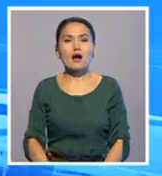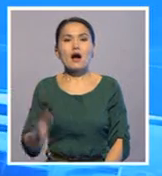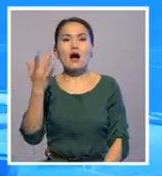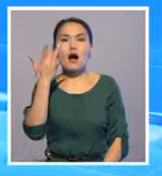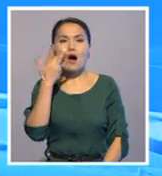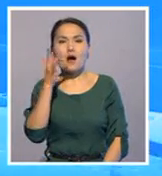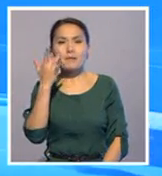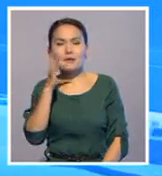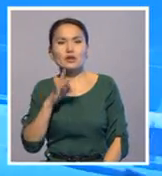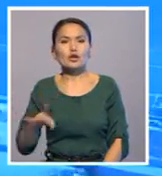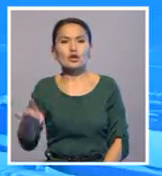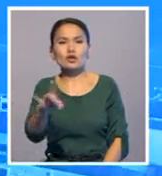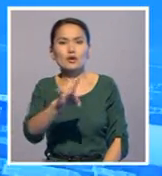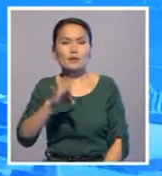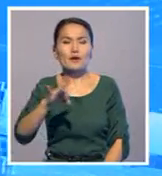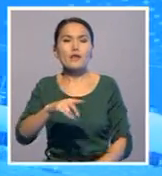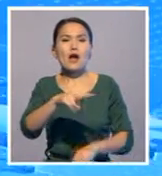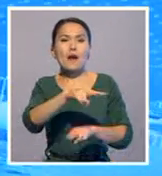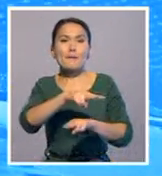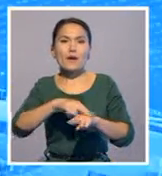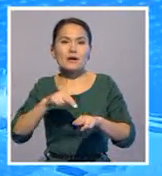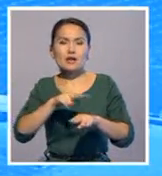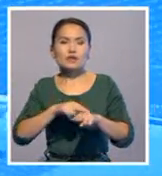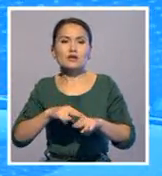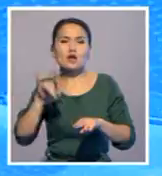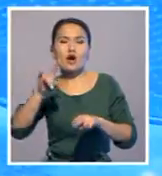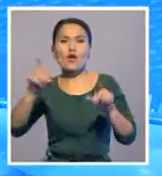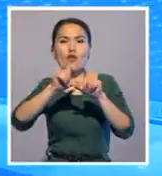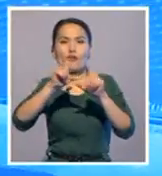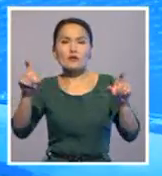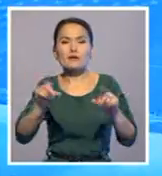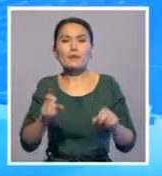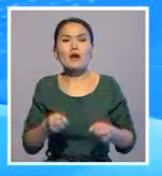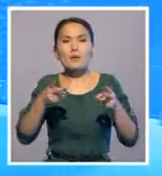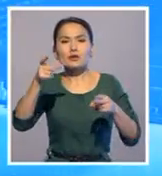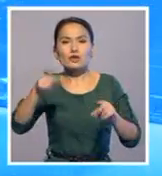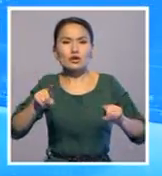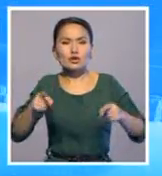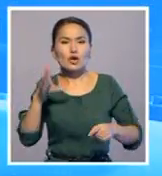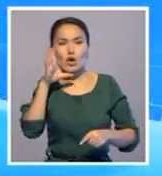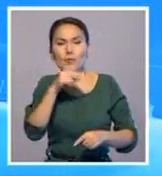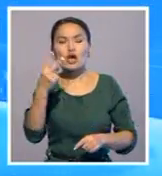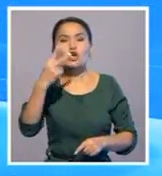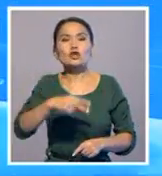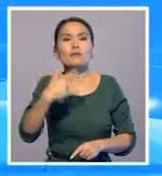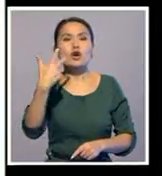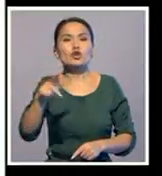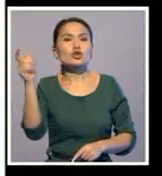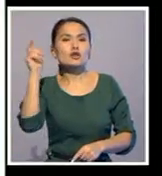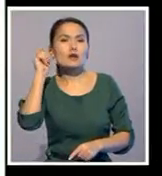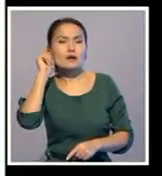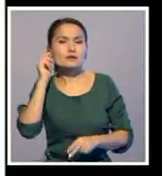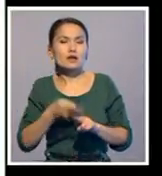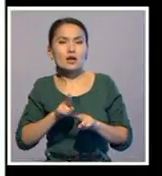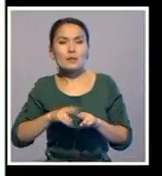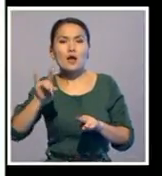Лос-Анджелес полицейлері әуежайда оқ атқан адамды ұстады. Қылмыскер 23 жастағы Нью-Джерси штатының тұрғыны Пол Сиансия. Жігіт үшінші терминалға